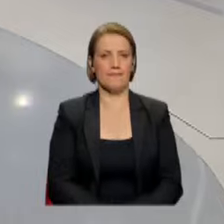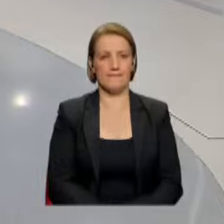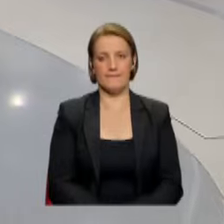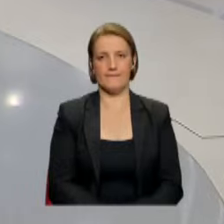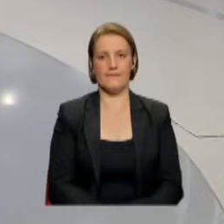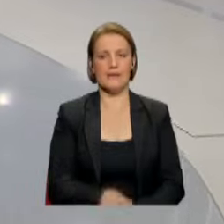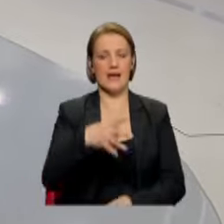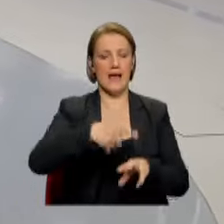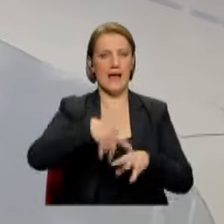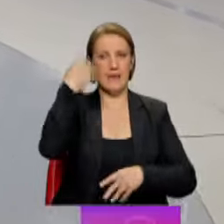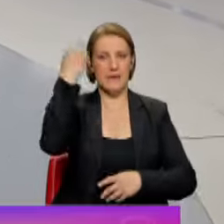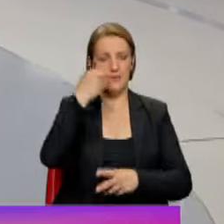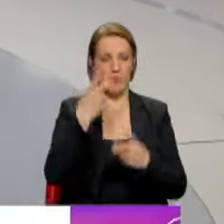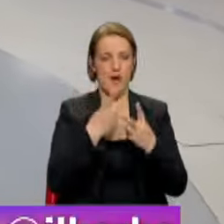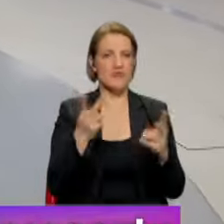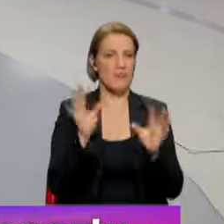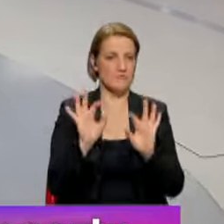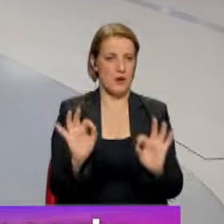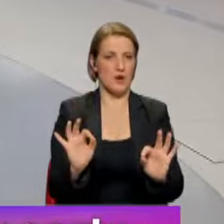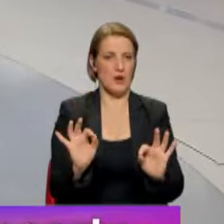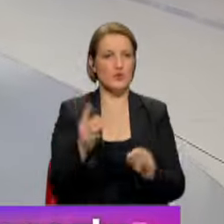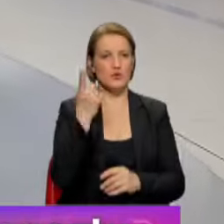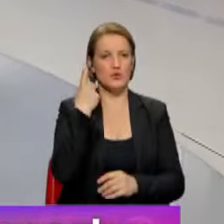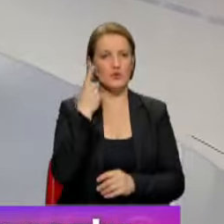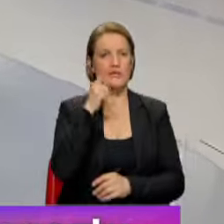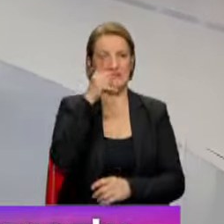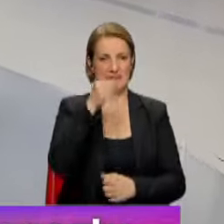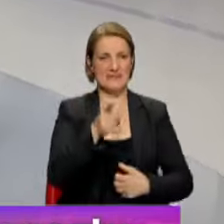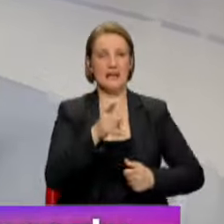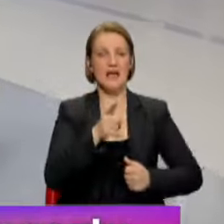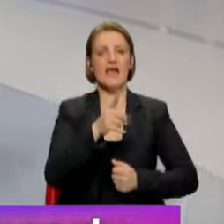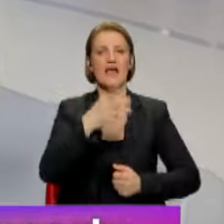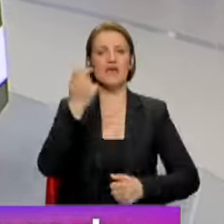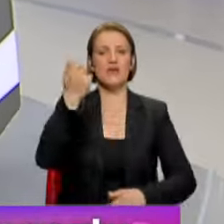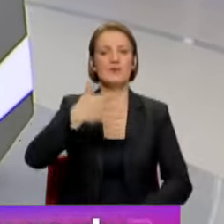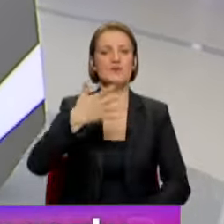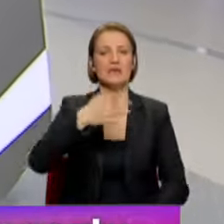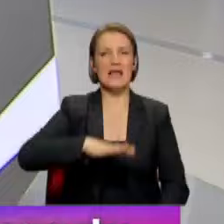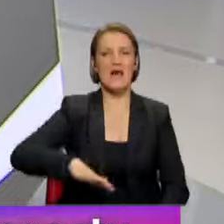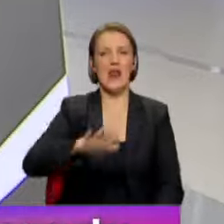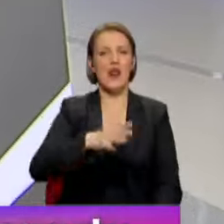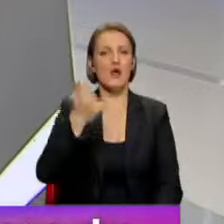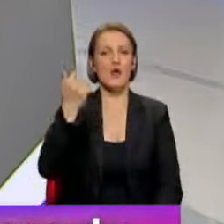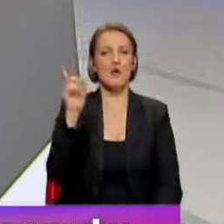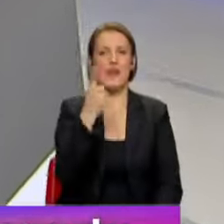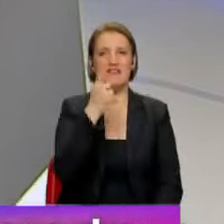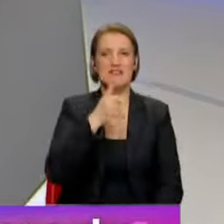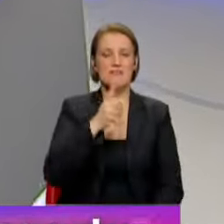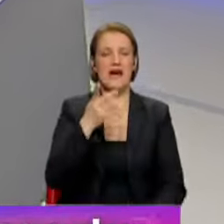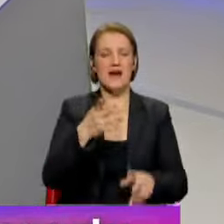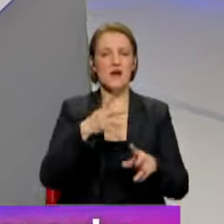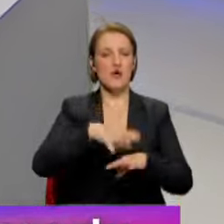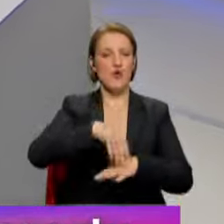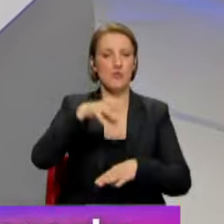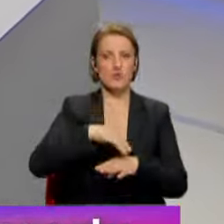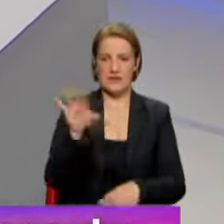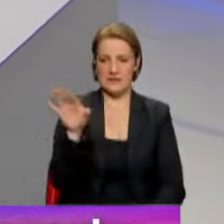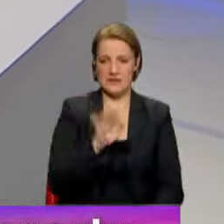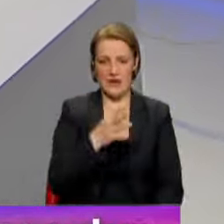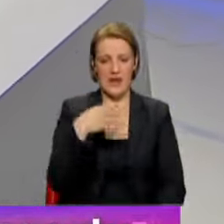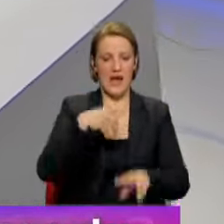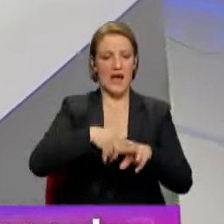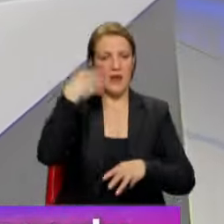Evet Ekrem imamoğlu'nun açıklamaları bu şekilde dün siz de yerel yönetimler Reform komisyonuna seçildiniz ve bir de e